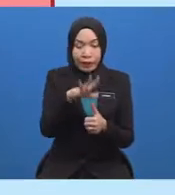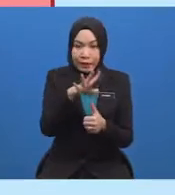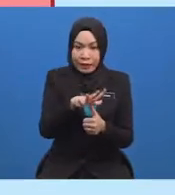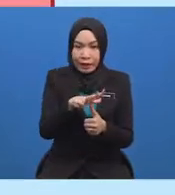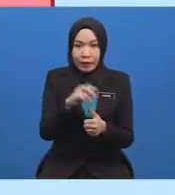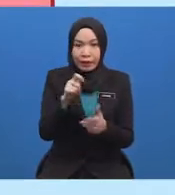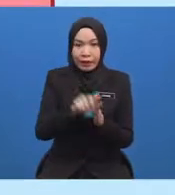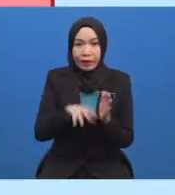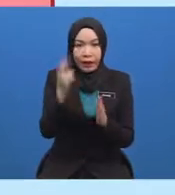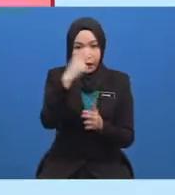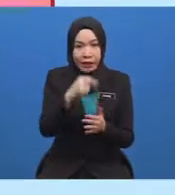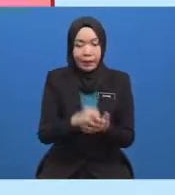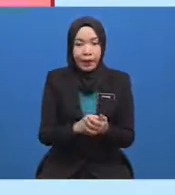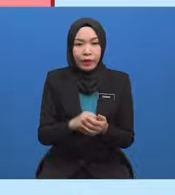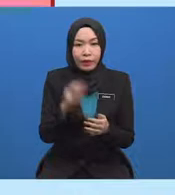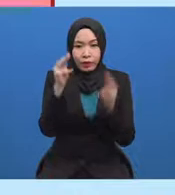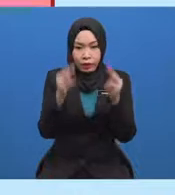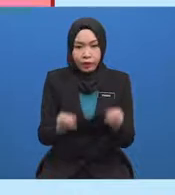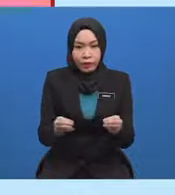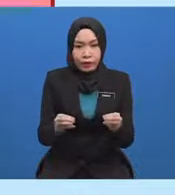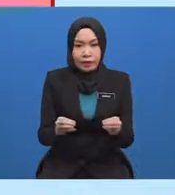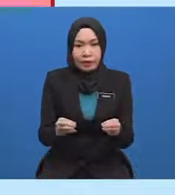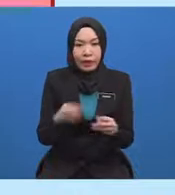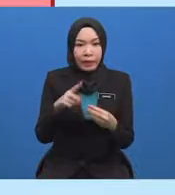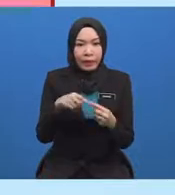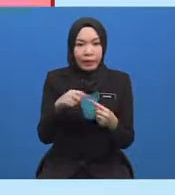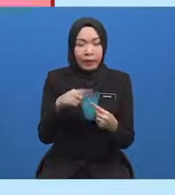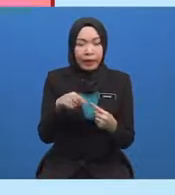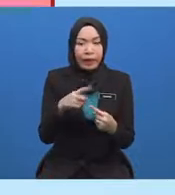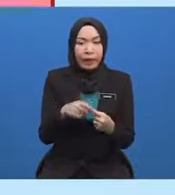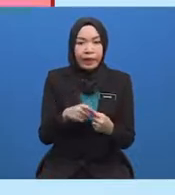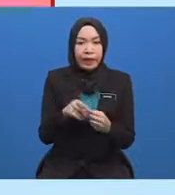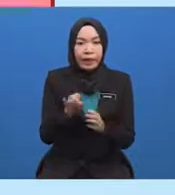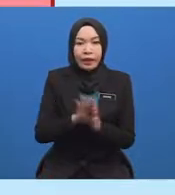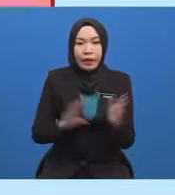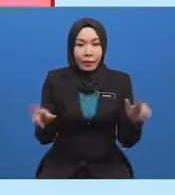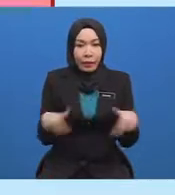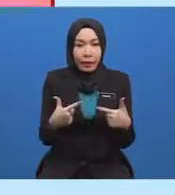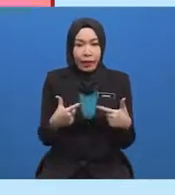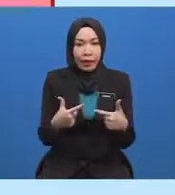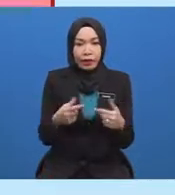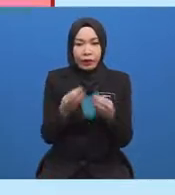manusia apabila berlaku tanah runtuh atau aliran lumpur